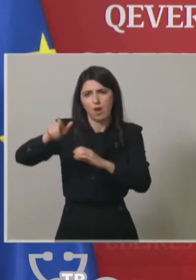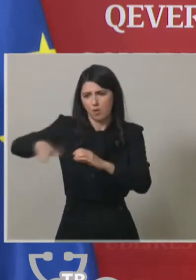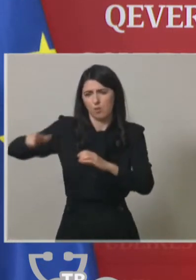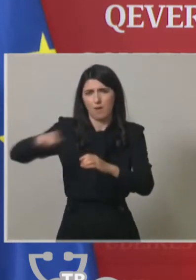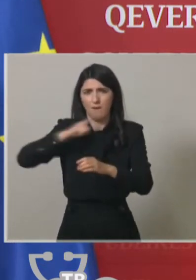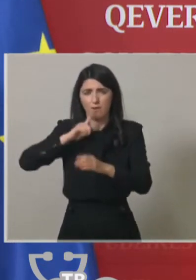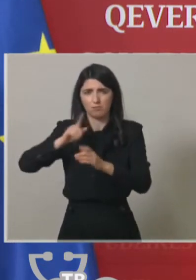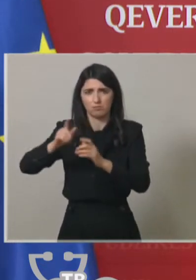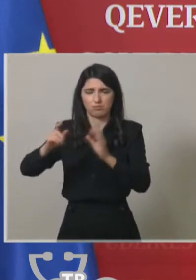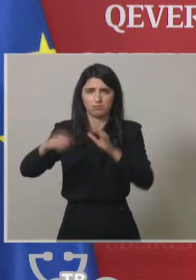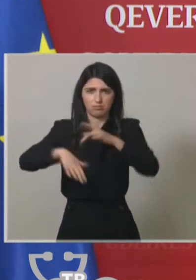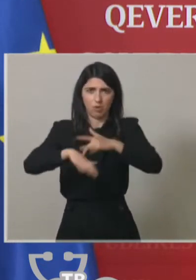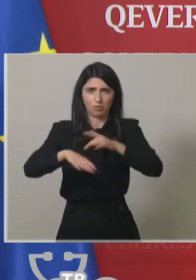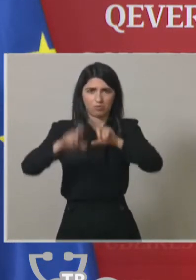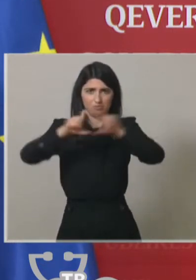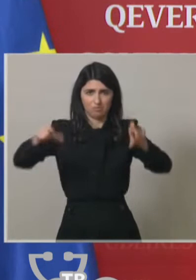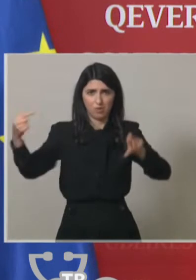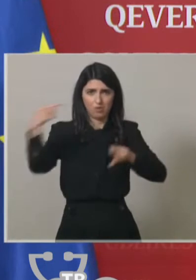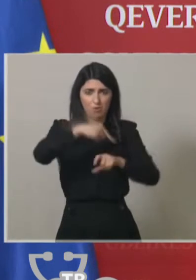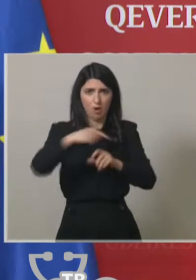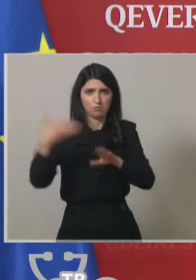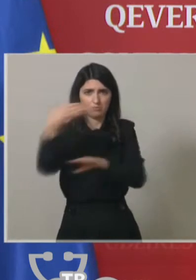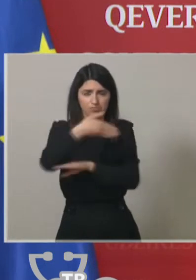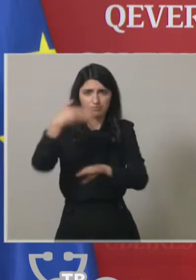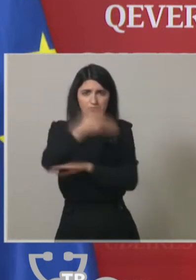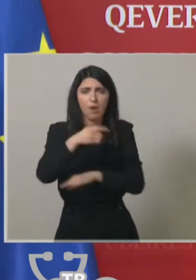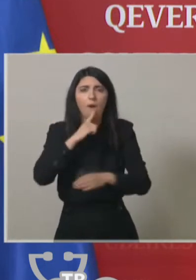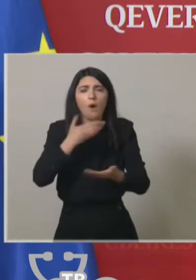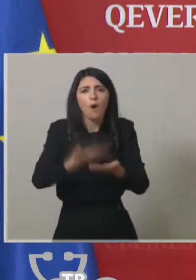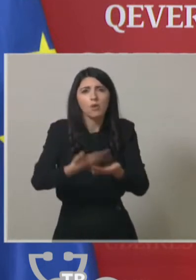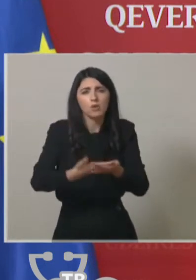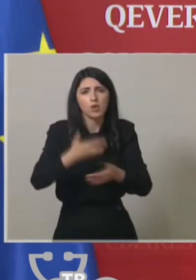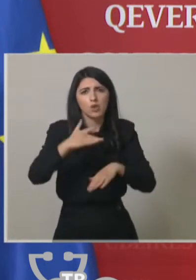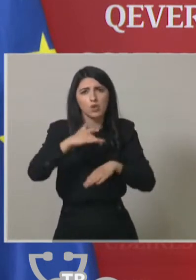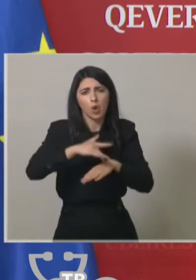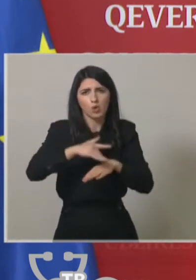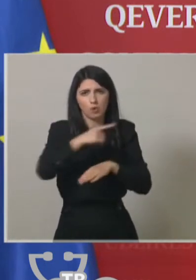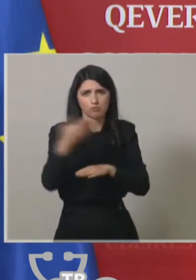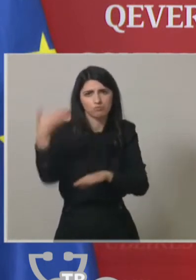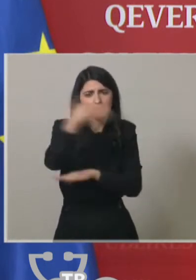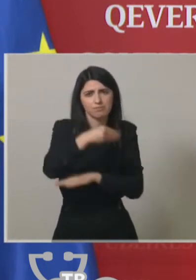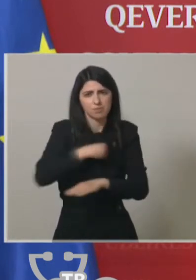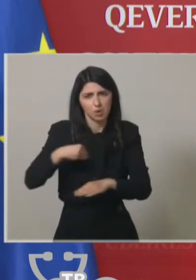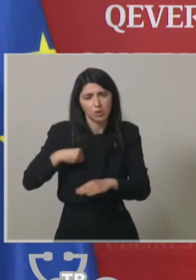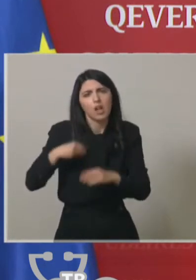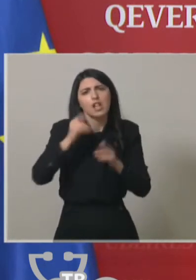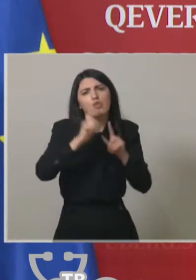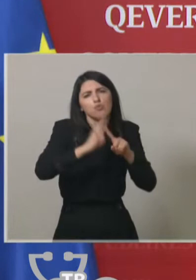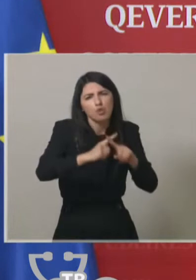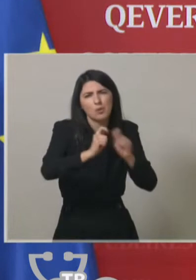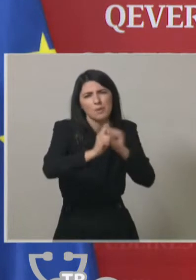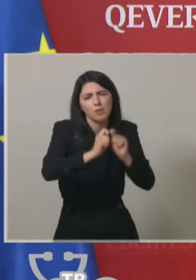граѓаните кои што ги избрале да бидат нивен матичен лекар за да се утврди точниот термин и